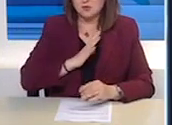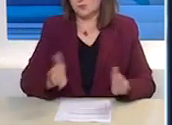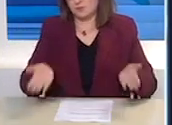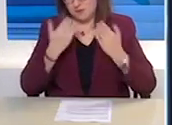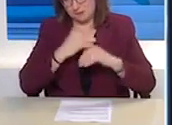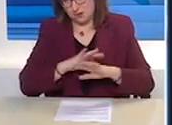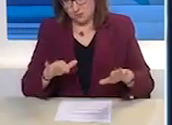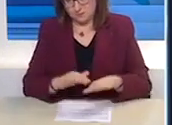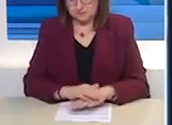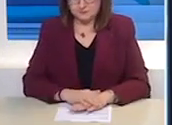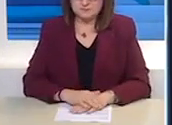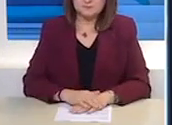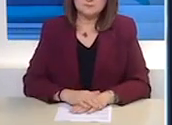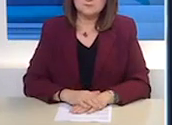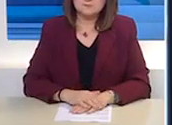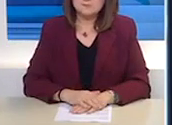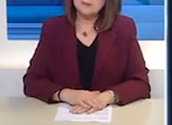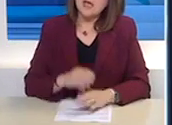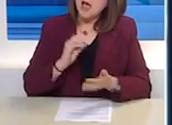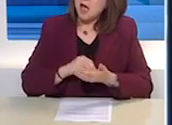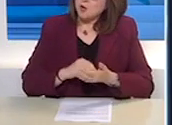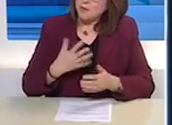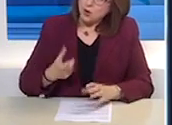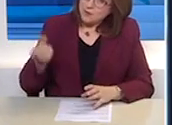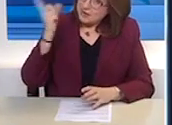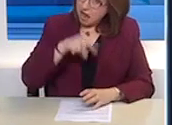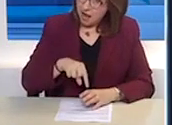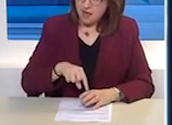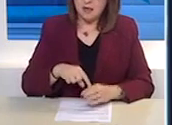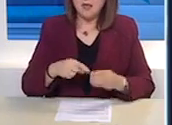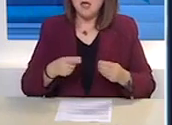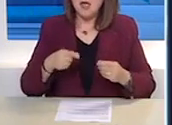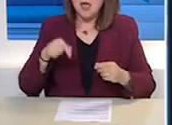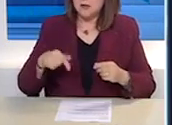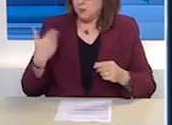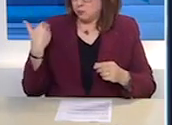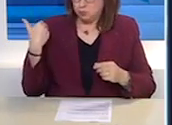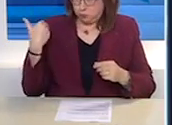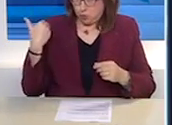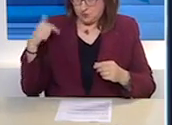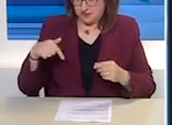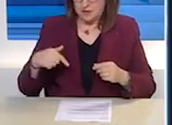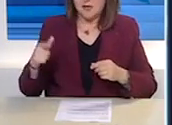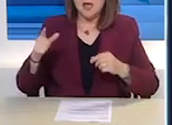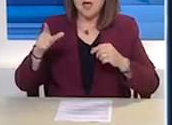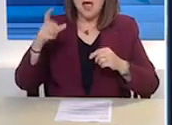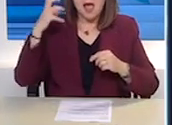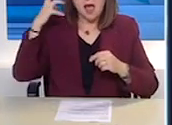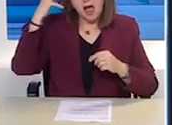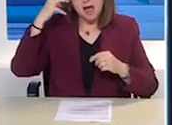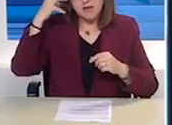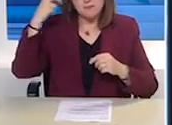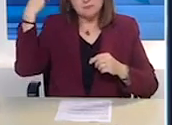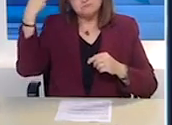Περνώντας στα πιο ουσιαστικά που μας αφορούν ακόμα περισσότερο, πολύ πρόσφατα αποτελέσματα από την Ακαδημία Επιστημών της Κίνας